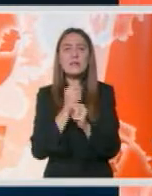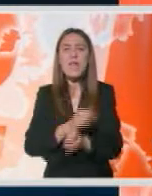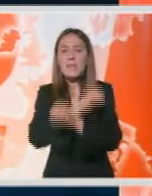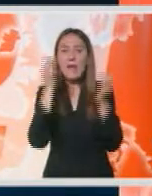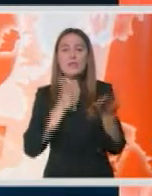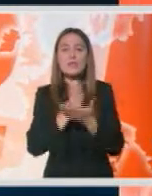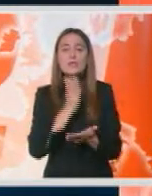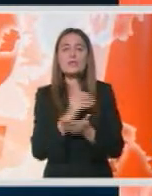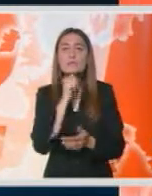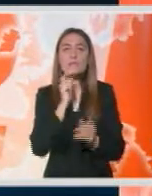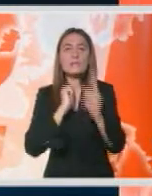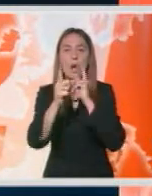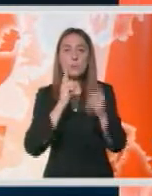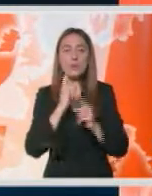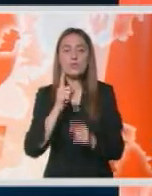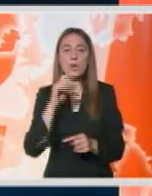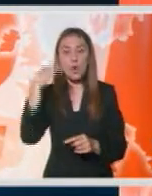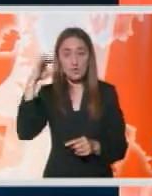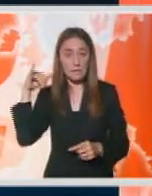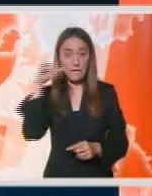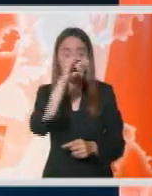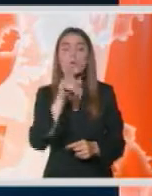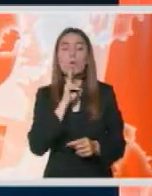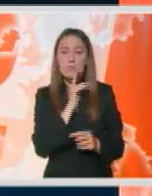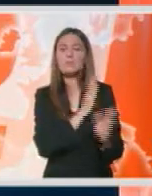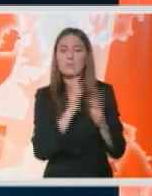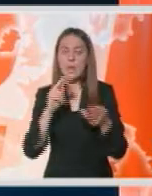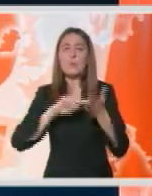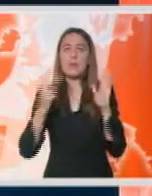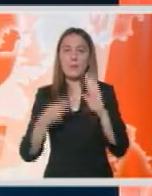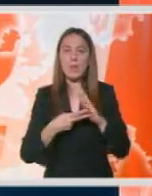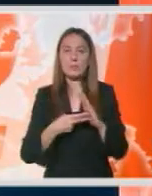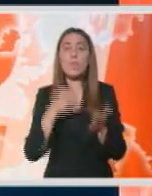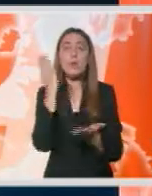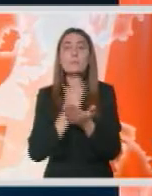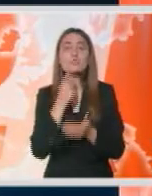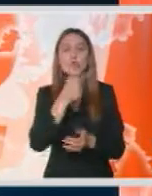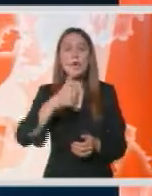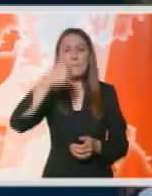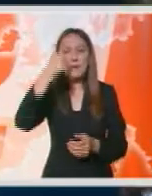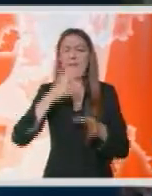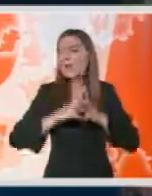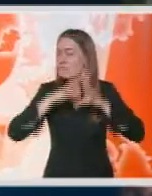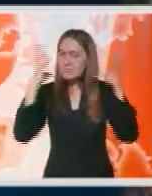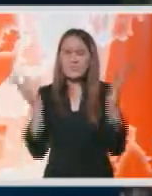javnih službi i saobraćaj, osim avionskog, koji će se odvijati po planu. Biće to prva masovna obustava rada